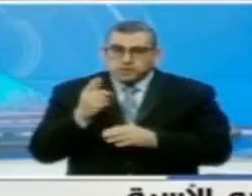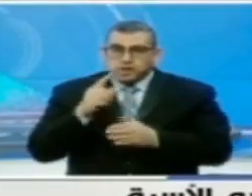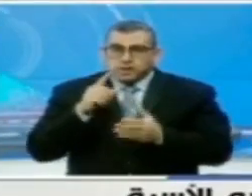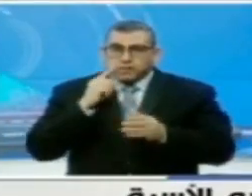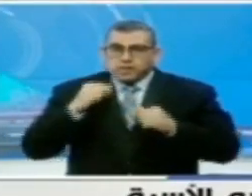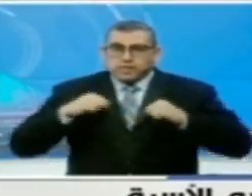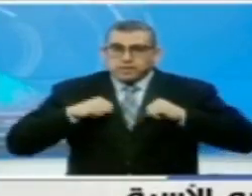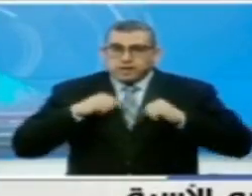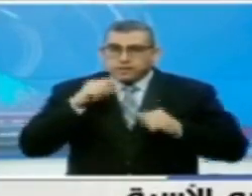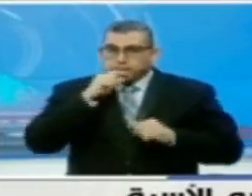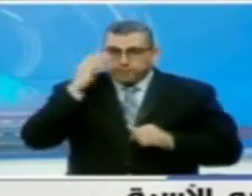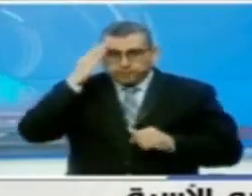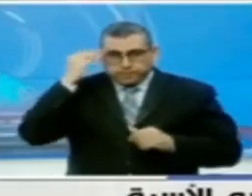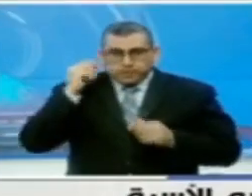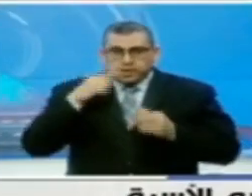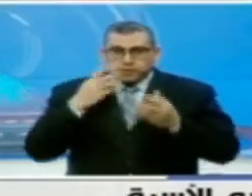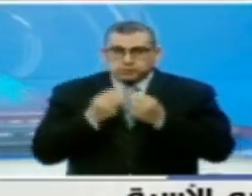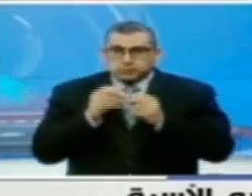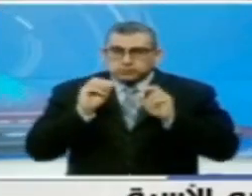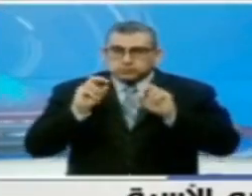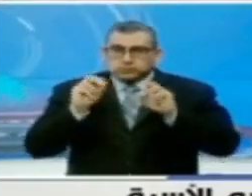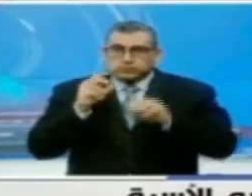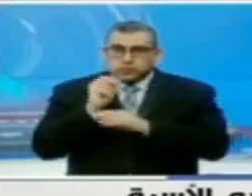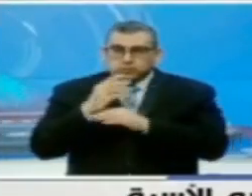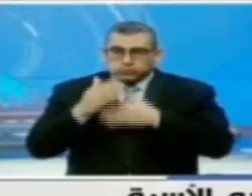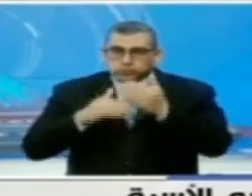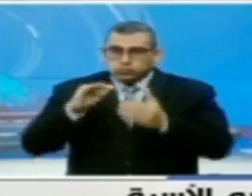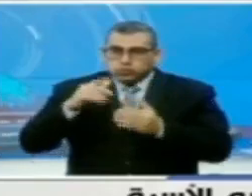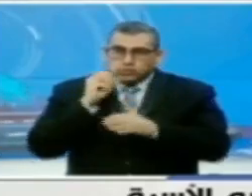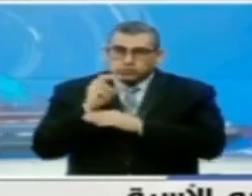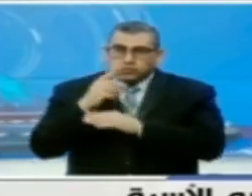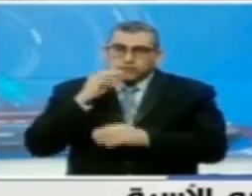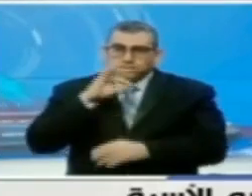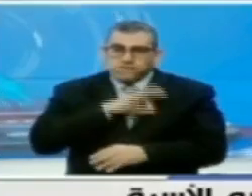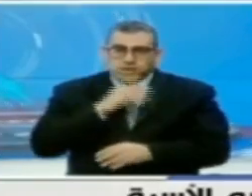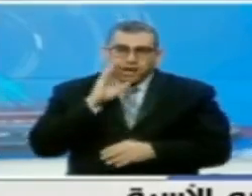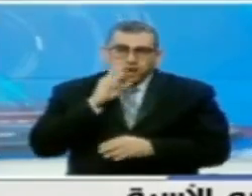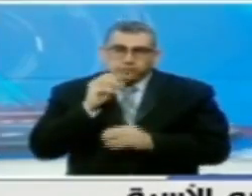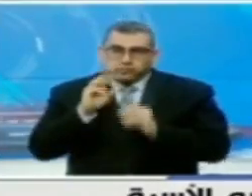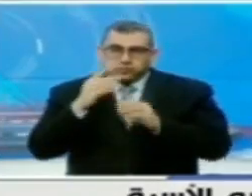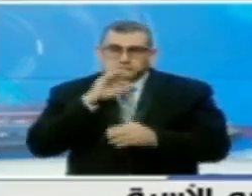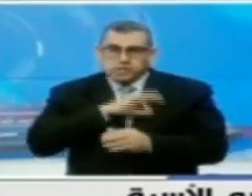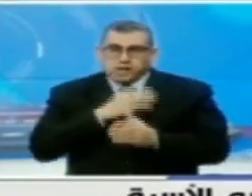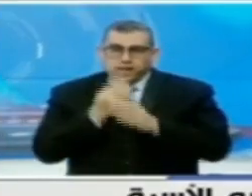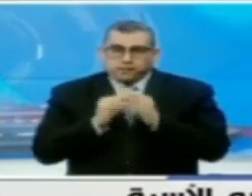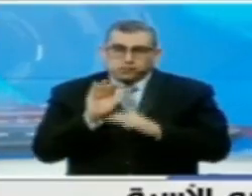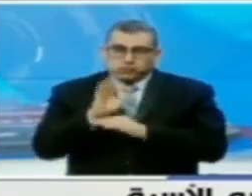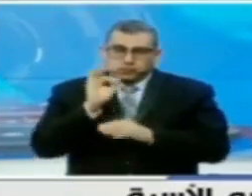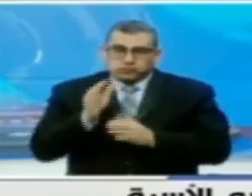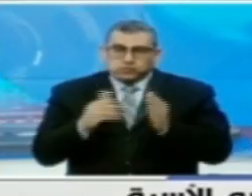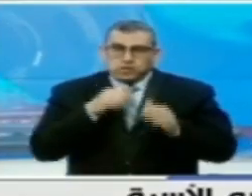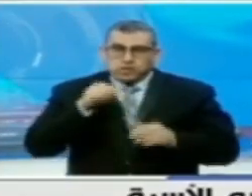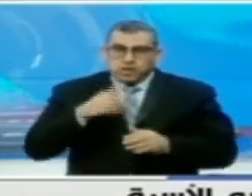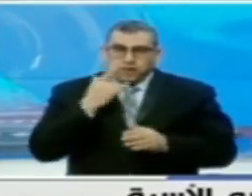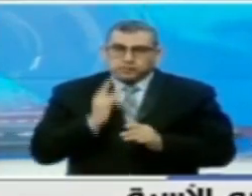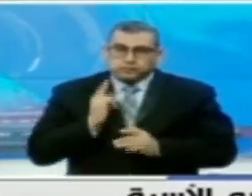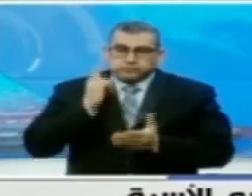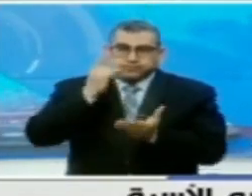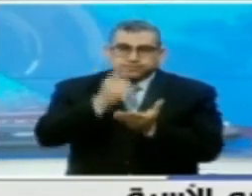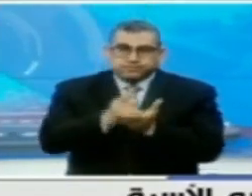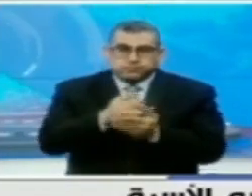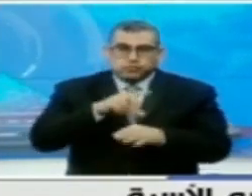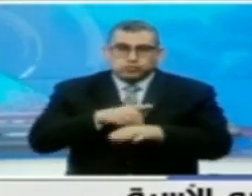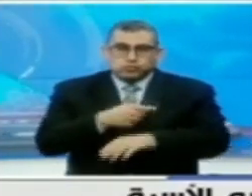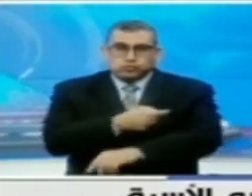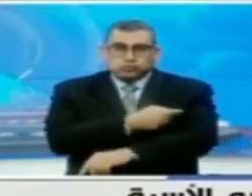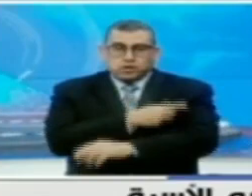المرأة. فالحرفة دي الست ممكن تعمل مشروع صغير فبالتالي تستفيد منها ويكون عائد ليها وعلى أسرتها. النهاردة عملنا قافلة طبية،